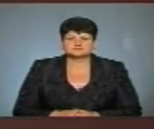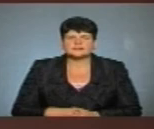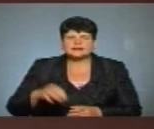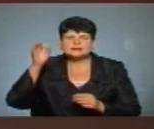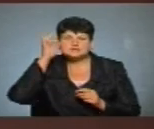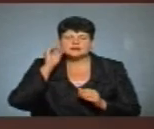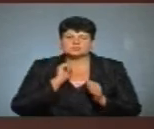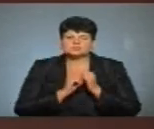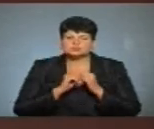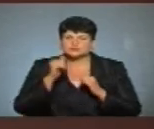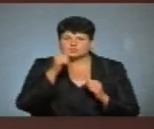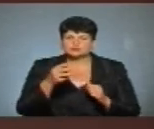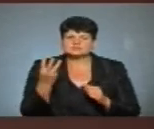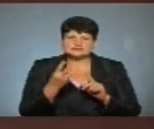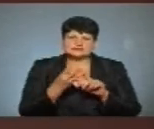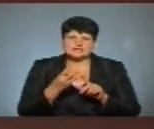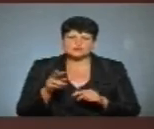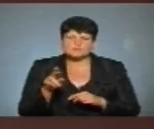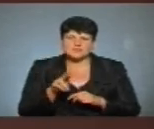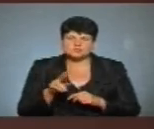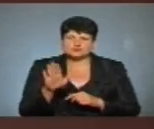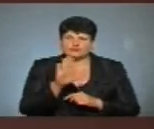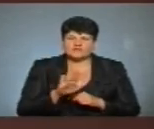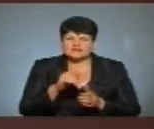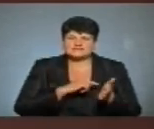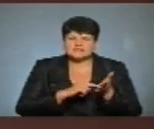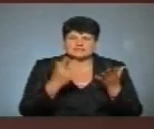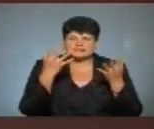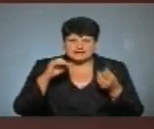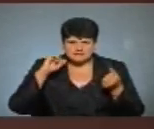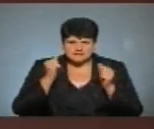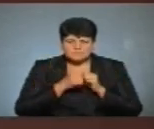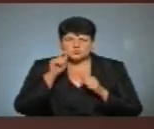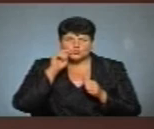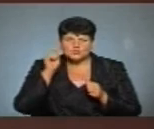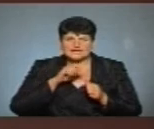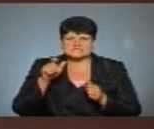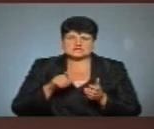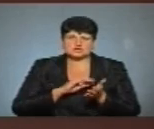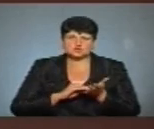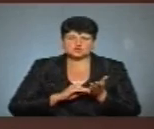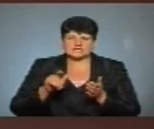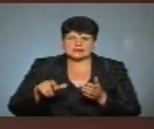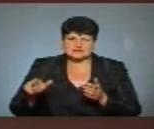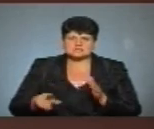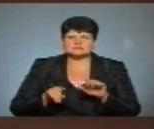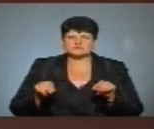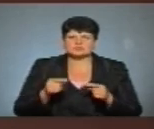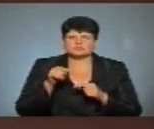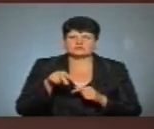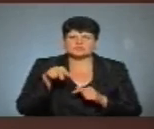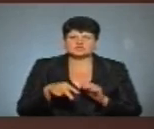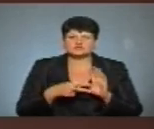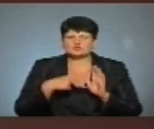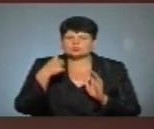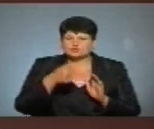Нагадаю, щороку в третю п'ятницю вересня в Україні відзначають День пам'яті українських журналістів. Започаткували його у